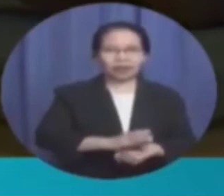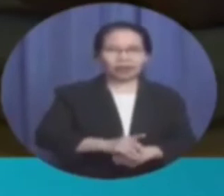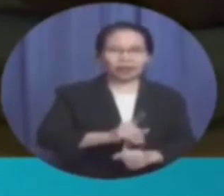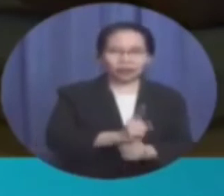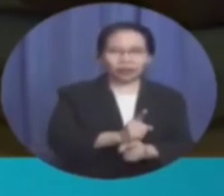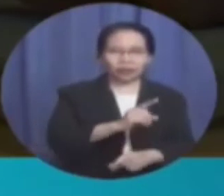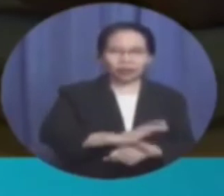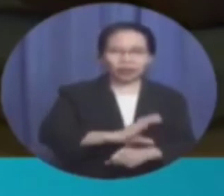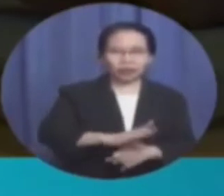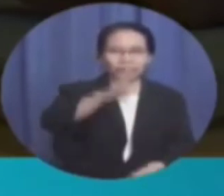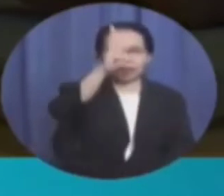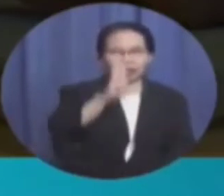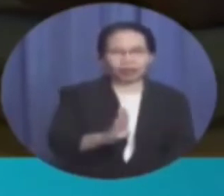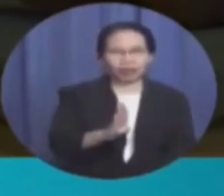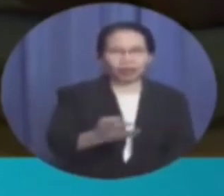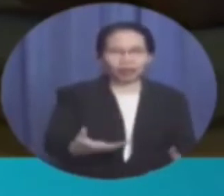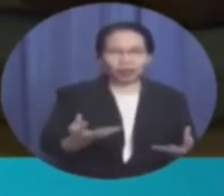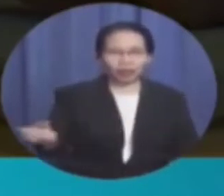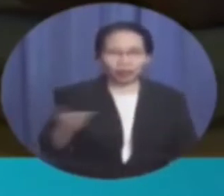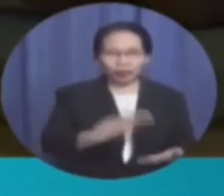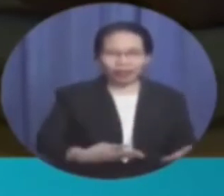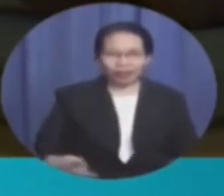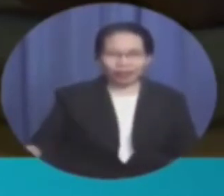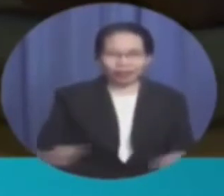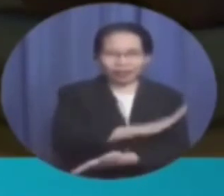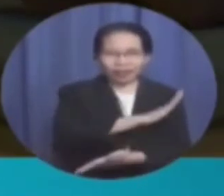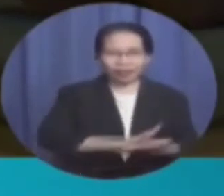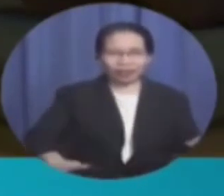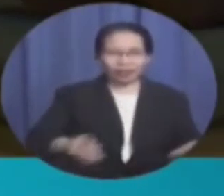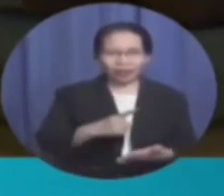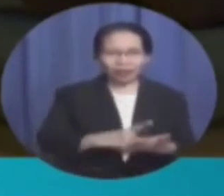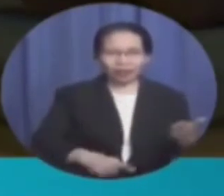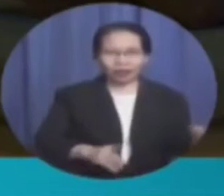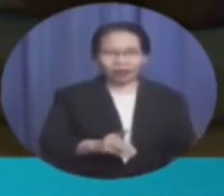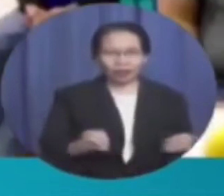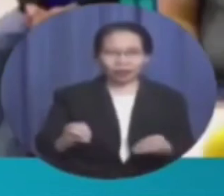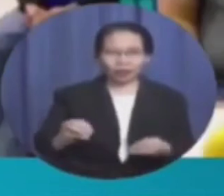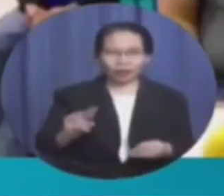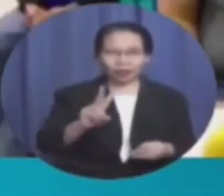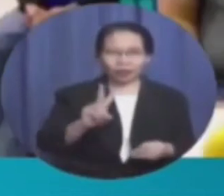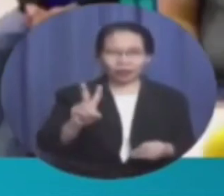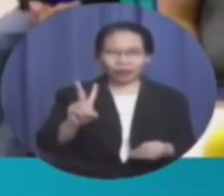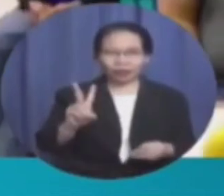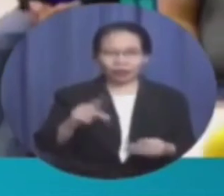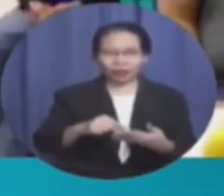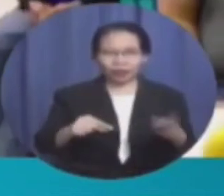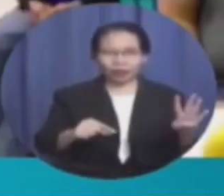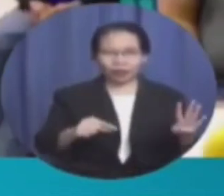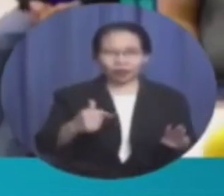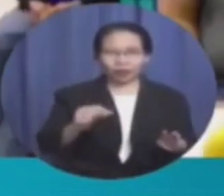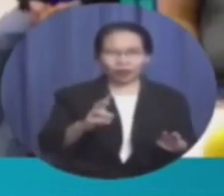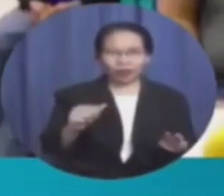iglesyang totoo. Gusto niyang lipulin. Ano ang ginagawa niya? 22:4 ng